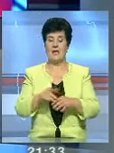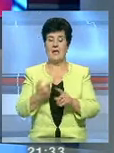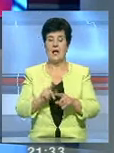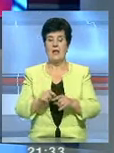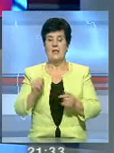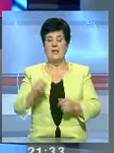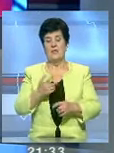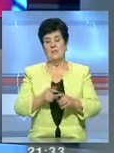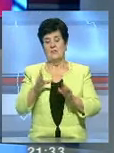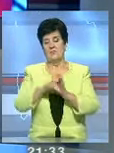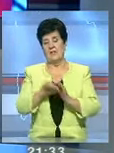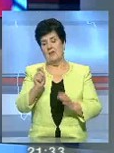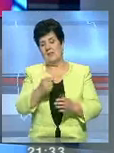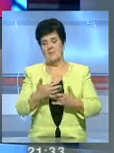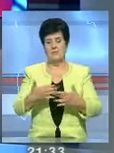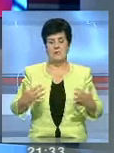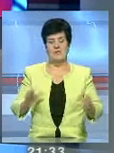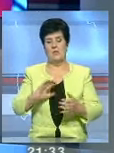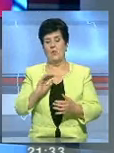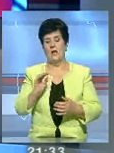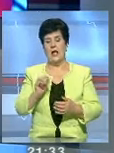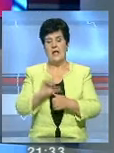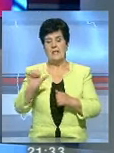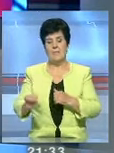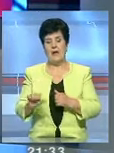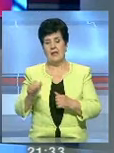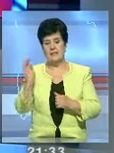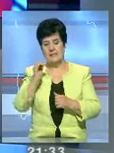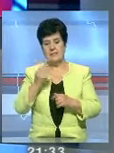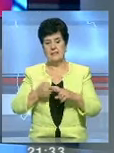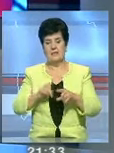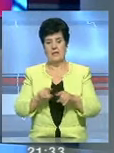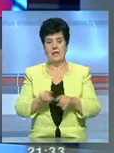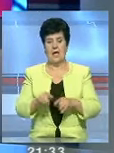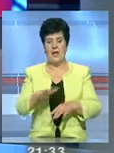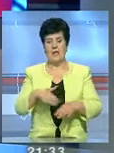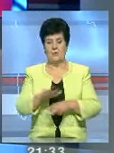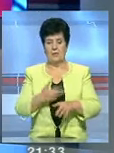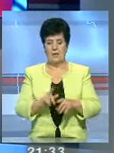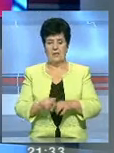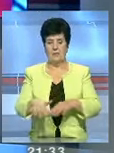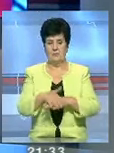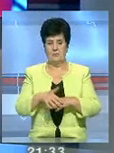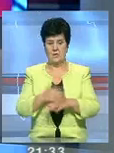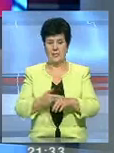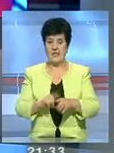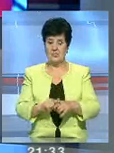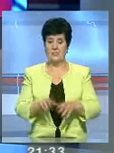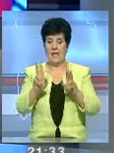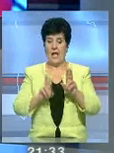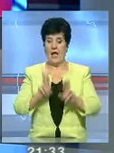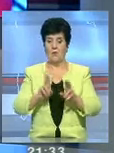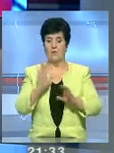ură interetnică sau separatism teritorial, lezarea demnității sau reputația altei persoane, ofensa publică. Dacă aceste reguli vor fi încălcate, vom